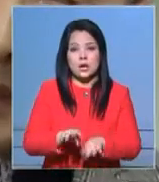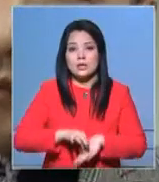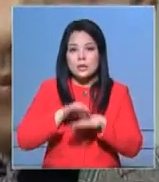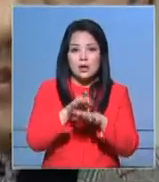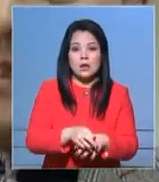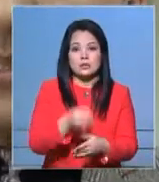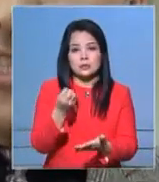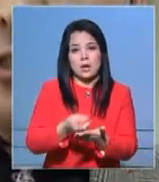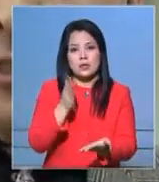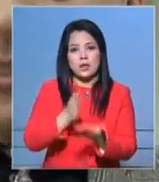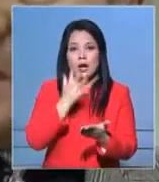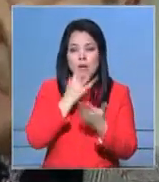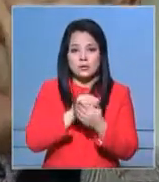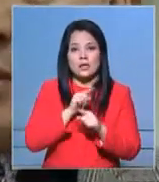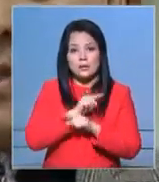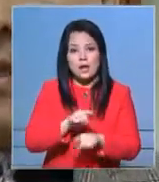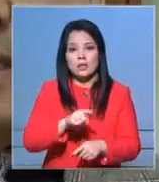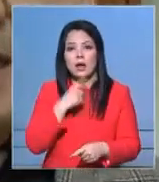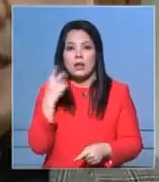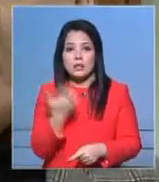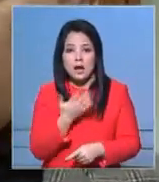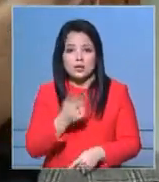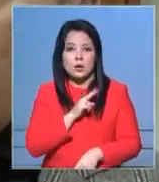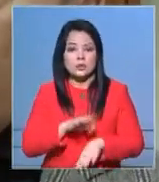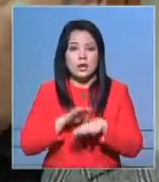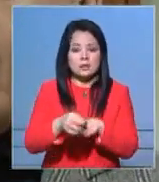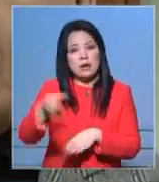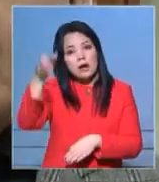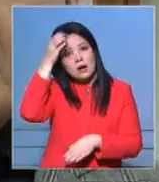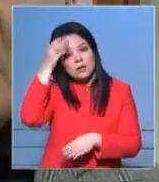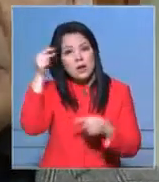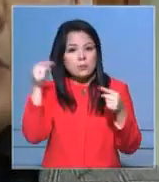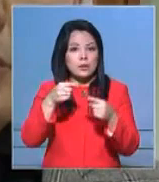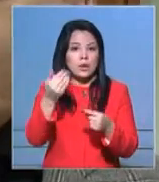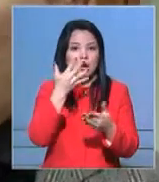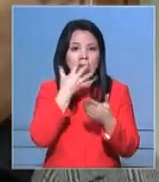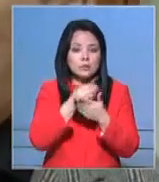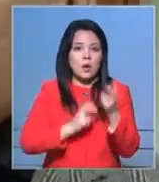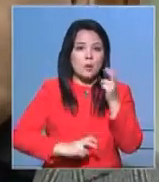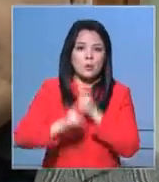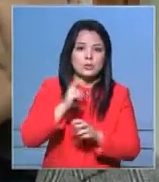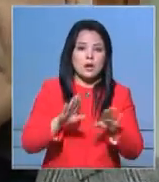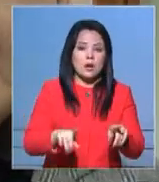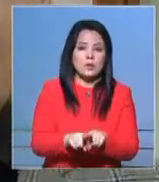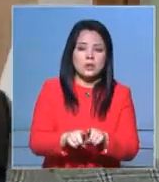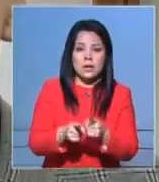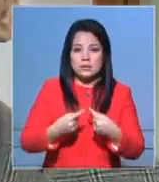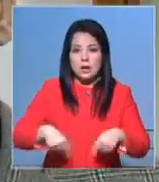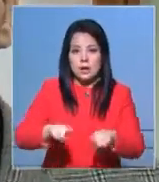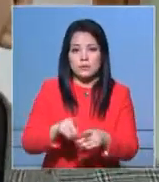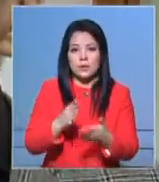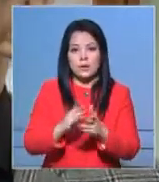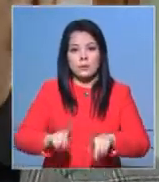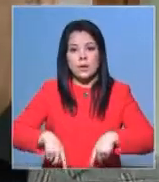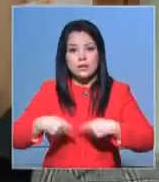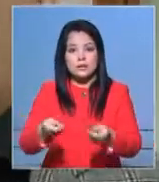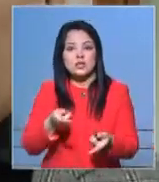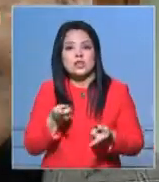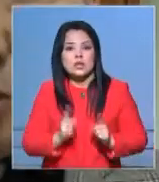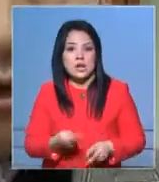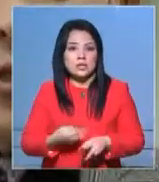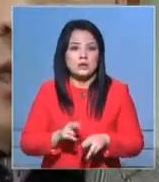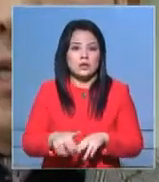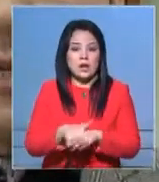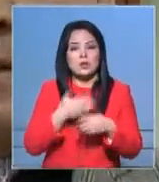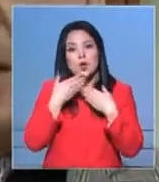оларды бағалау, яғни диссертациялық кеңестер, мысалы ғылыми мекемелерге, немесе ғылыми өндірістік мекемелерге берілсе, шын мәнде керекті